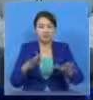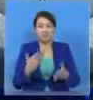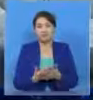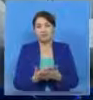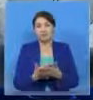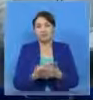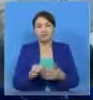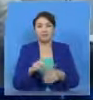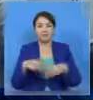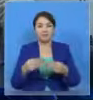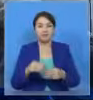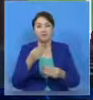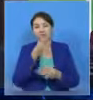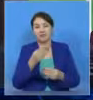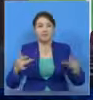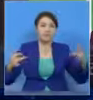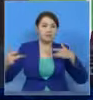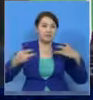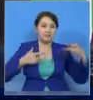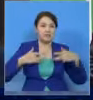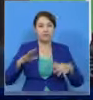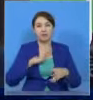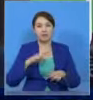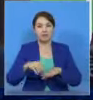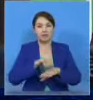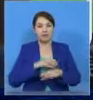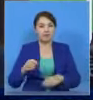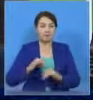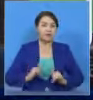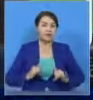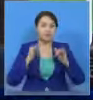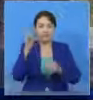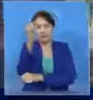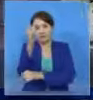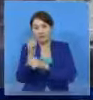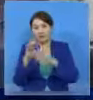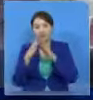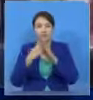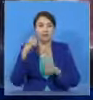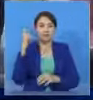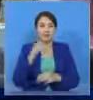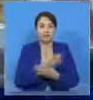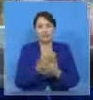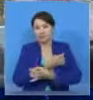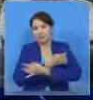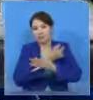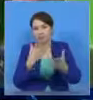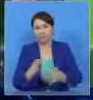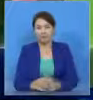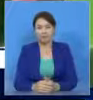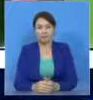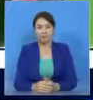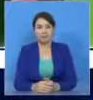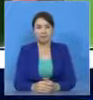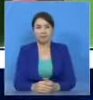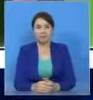Напротив, далее устроили красочный концерт, в ходе которого аким района поздравил работников сельского хозяйства с их праздником.